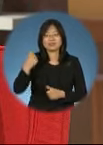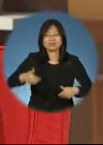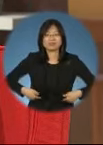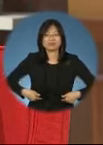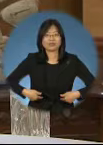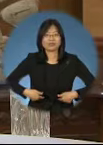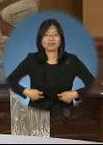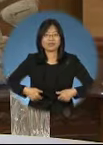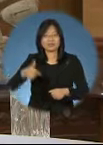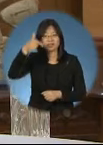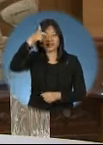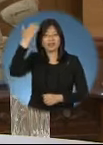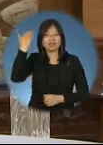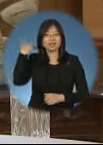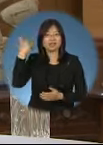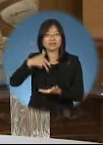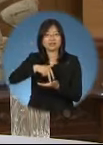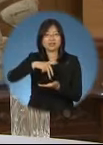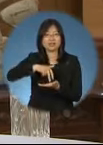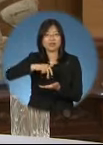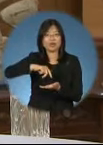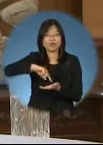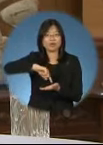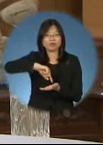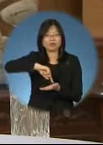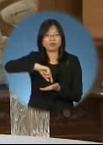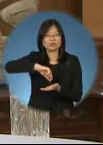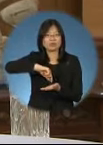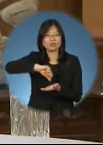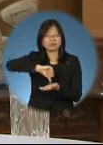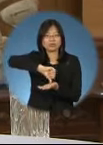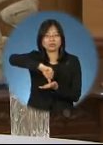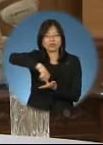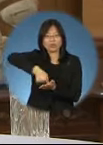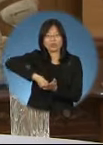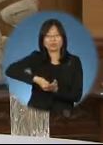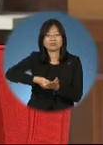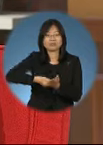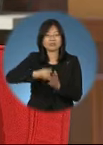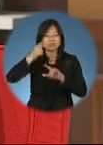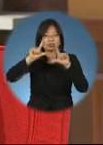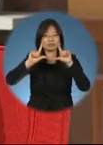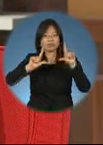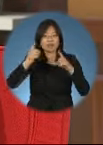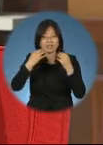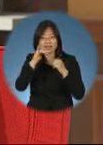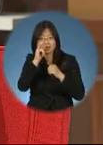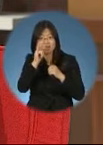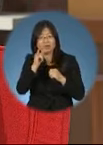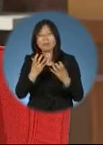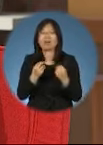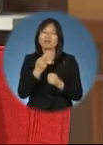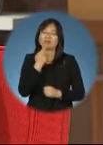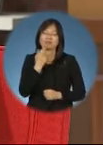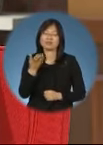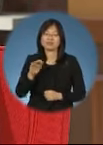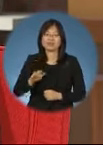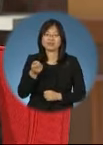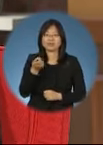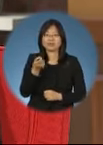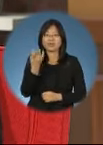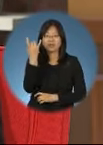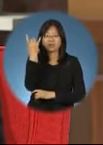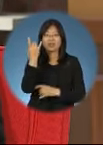선생님도 옛날에는 막 뛰고 돌고 하는 거 하셨을 거 아니에요? 뭐 많이는 안 했지만 조금 했죠. 원래 그런